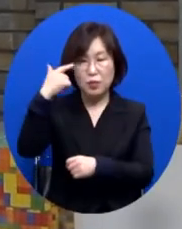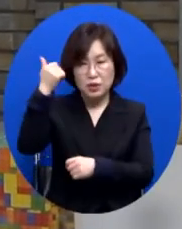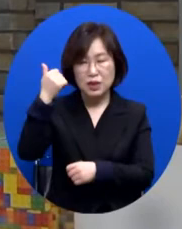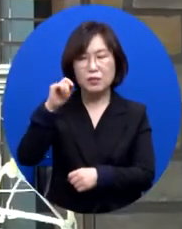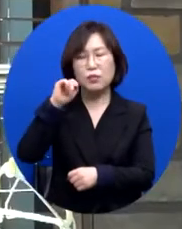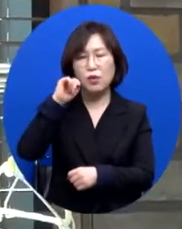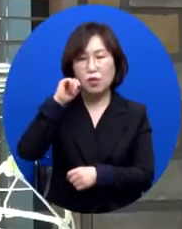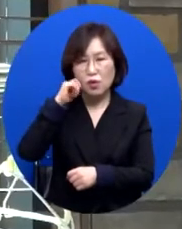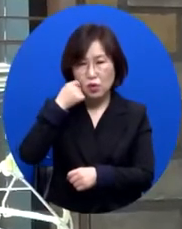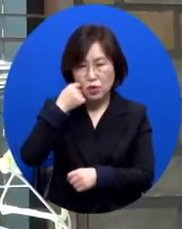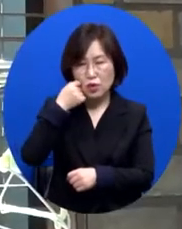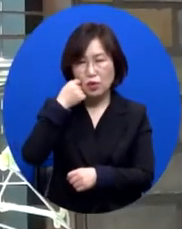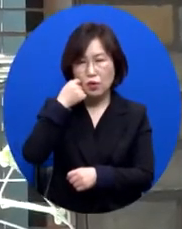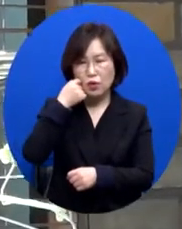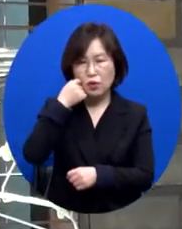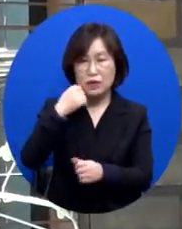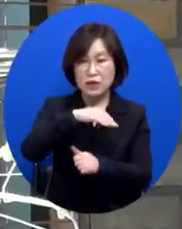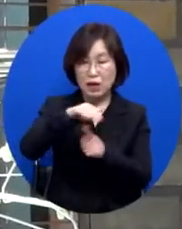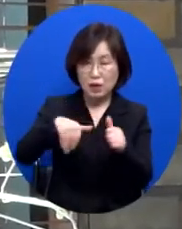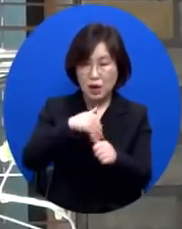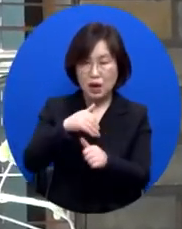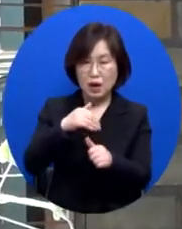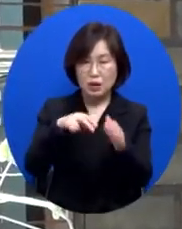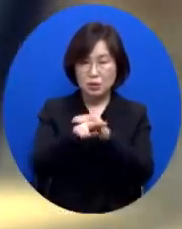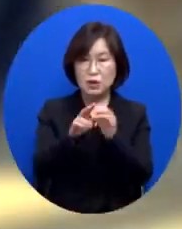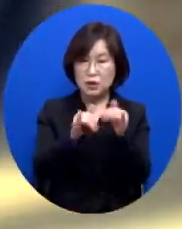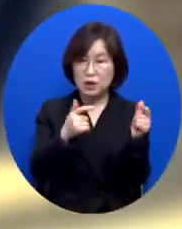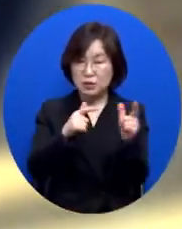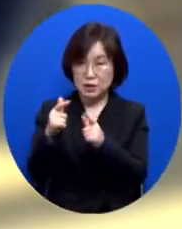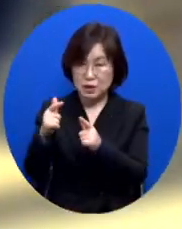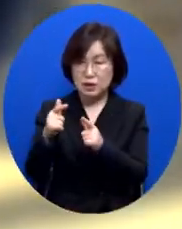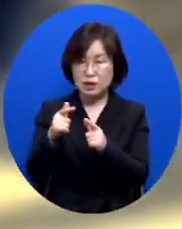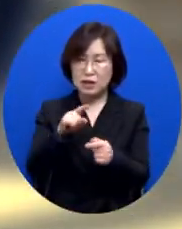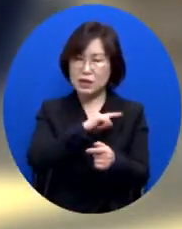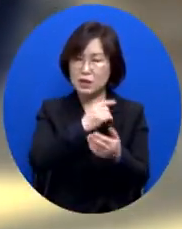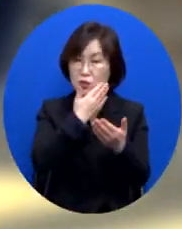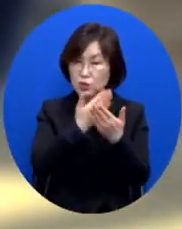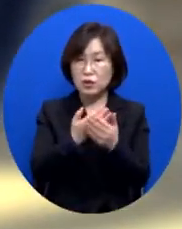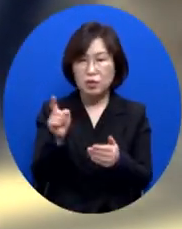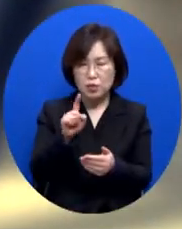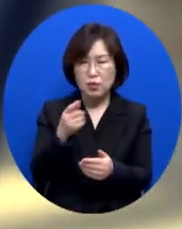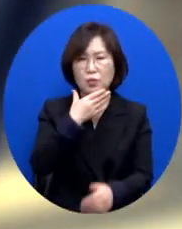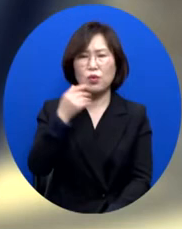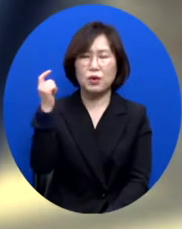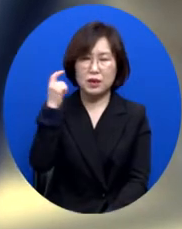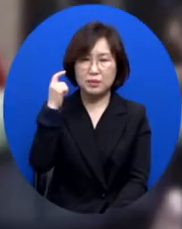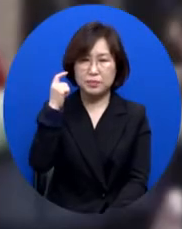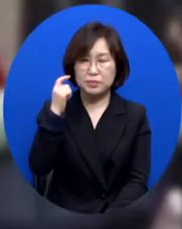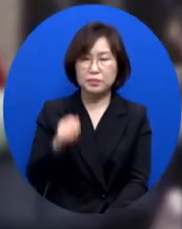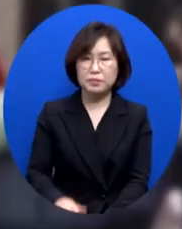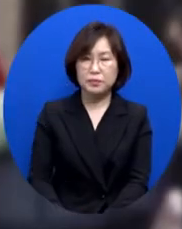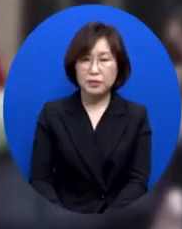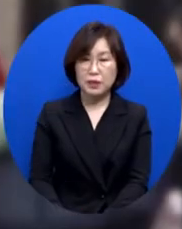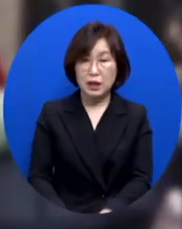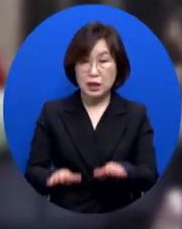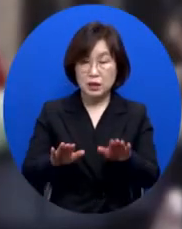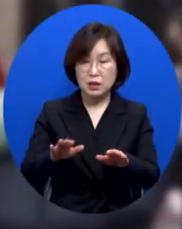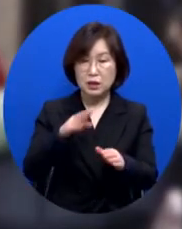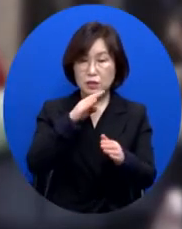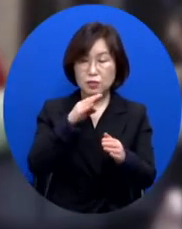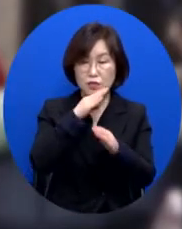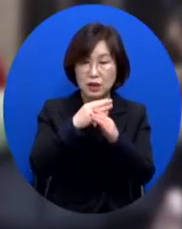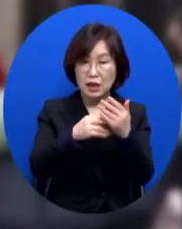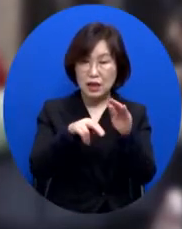가지고 한국에서 살아가는 탈북자의 정착에 가장 중요한 것은 복음이라 말합니다. 그리고 현재 많은